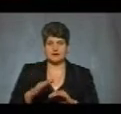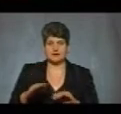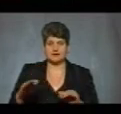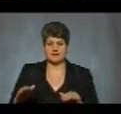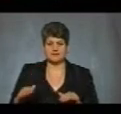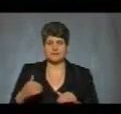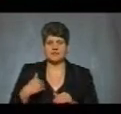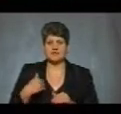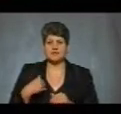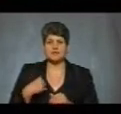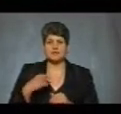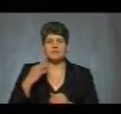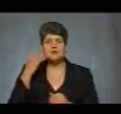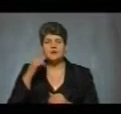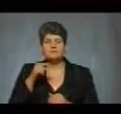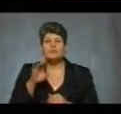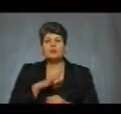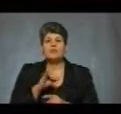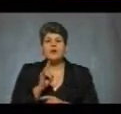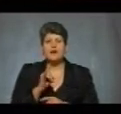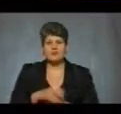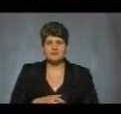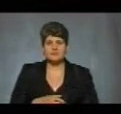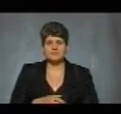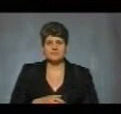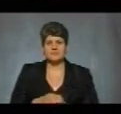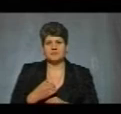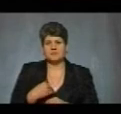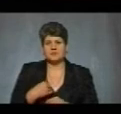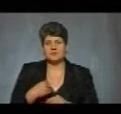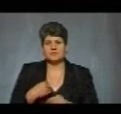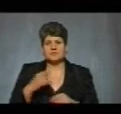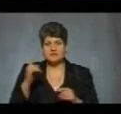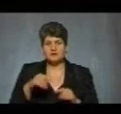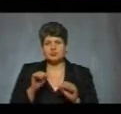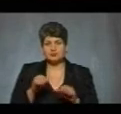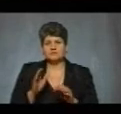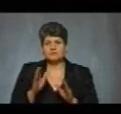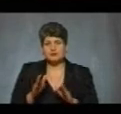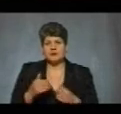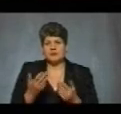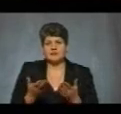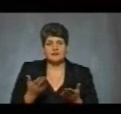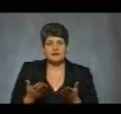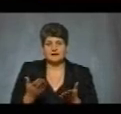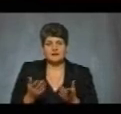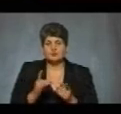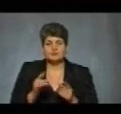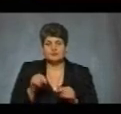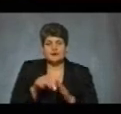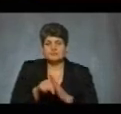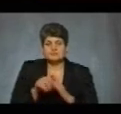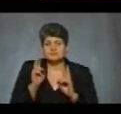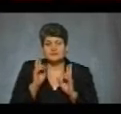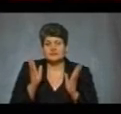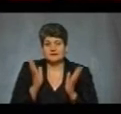Я мрію, щоб там була лялька. Не знали, що можливо подарунки будуть, але що саме, то вони ж не знають, це буде